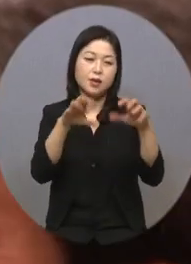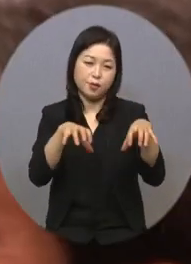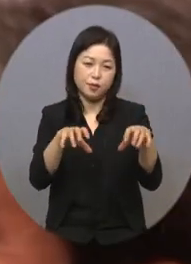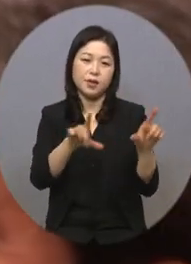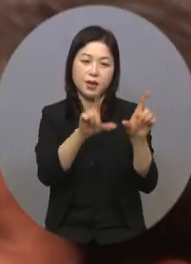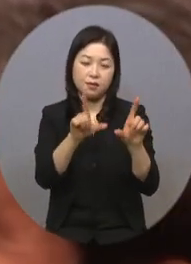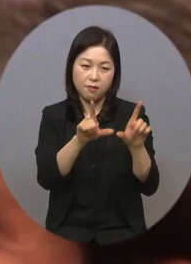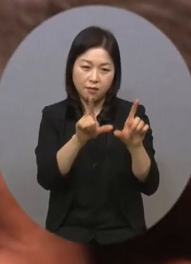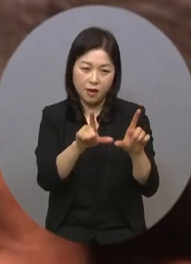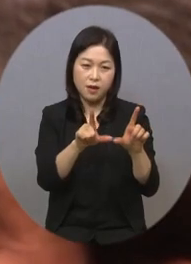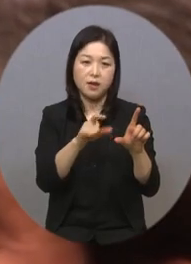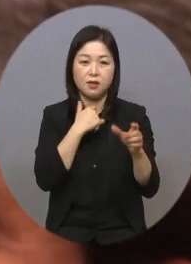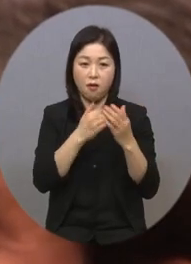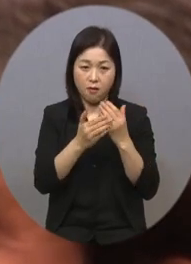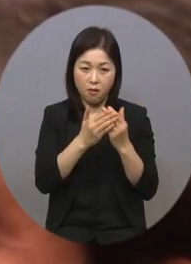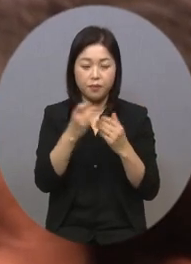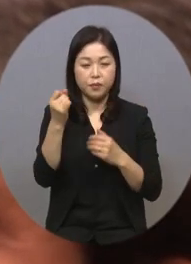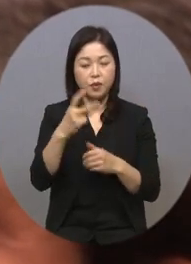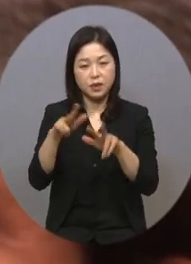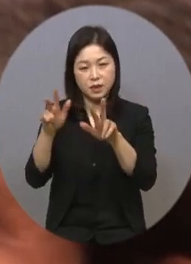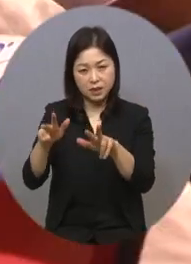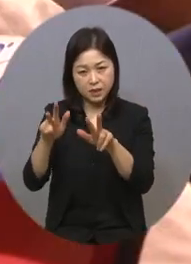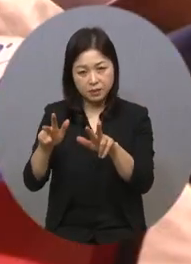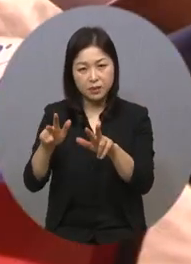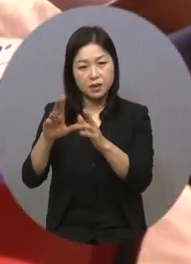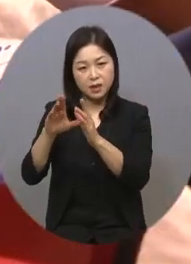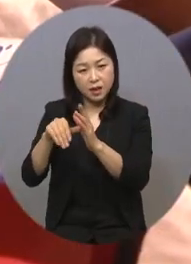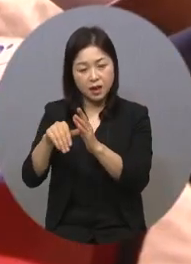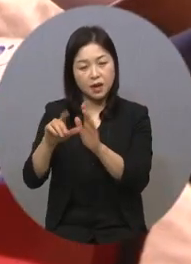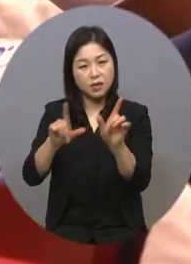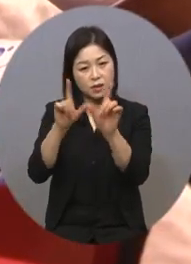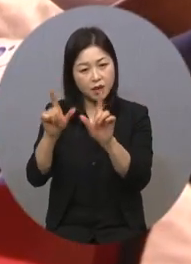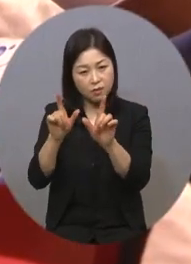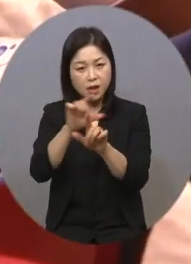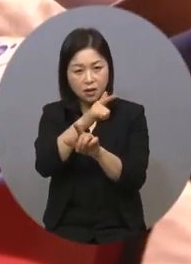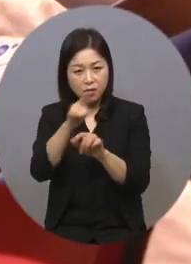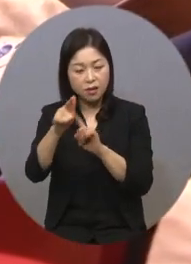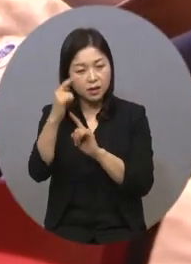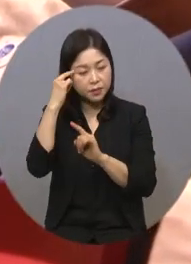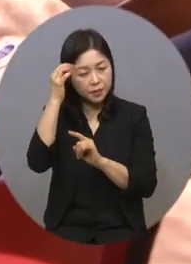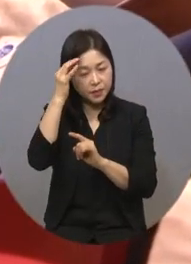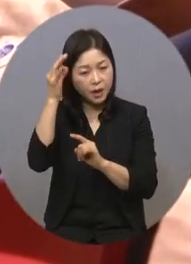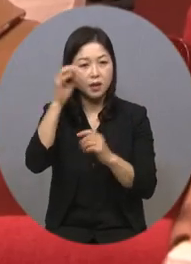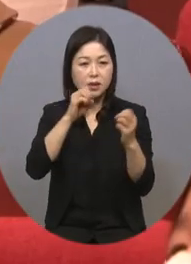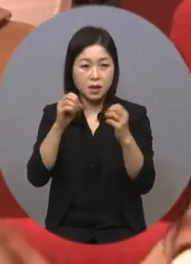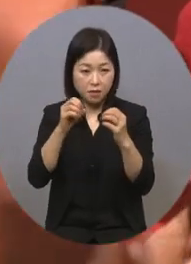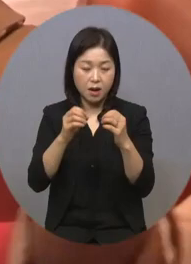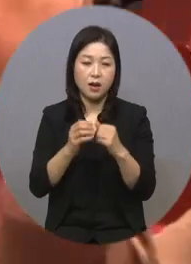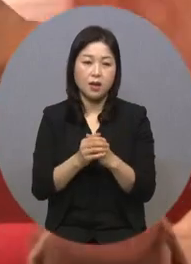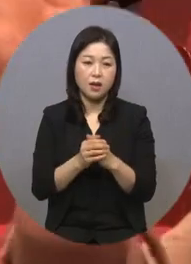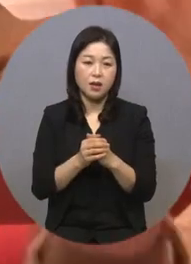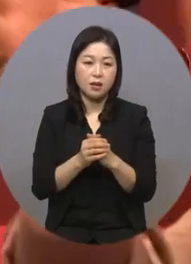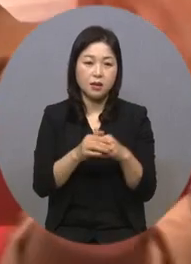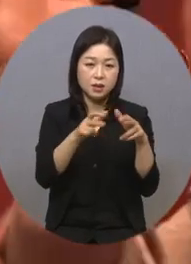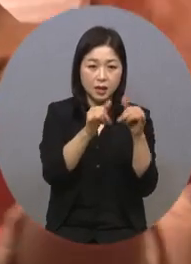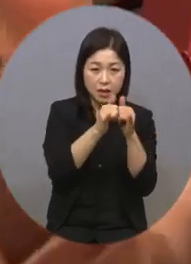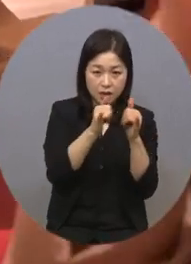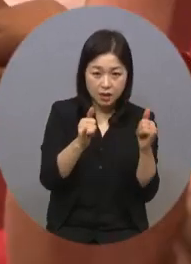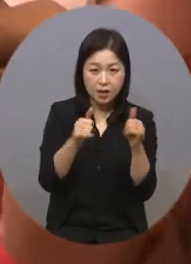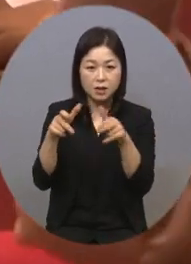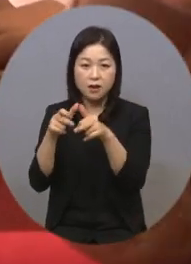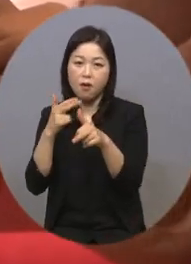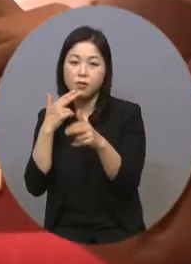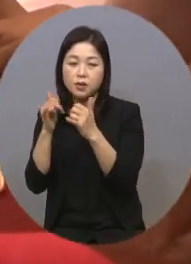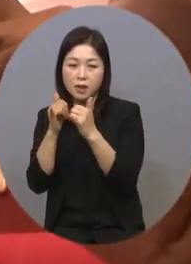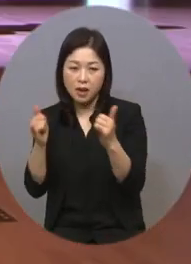나아가 가장 격동적이었던 현대의 삶을 이야기하며 되돌아봅니다. 이를 통하여 장애인과 비장애인이 함께 어울려 사는